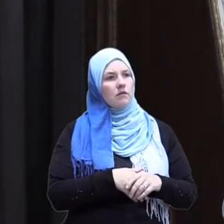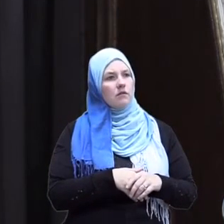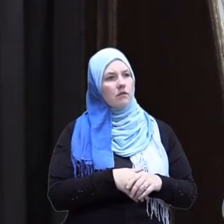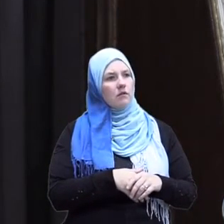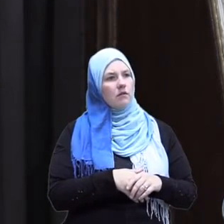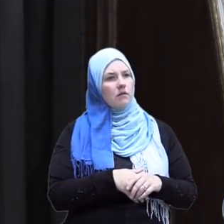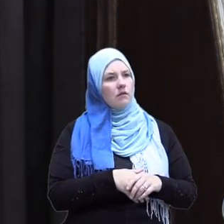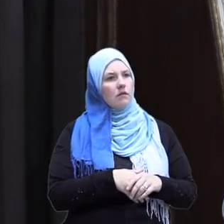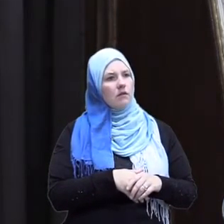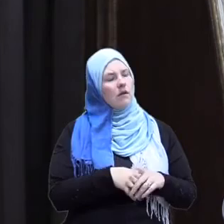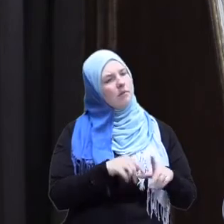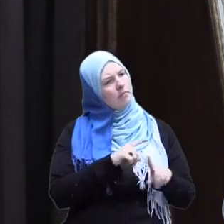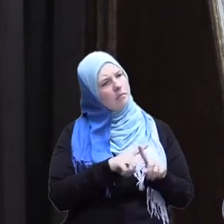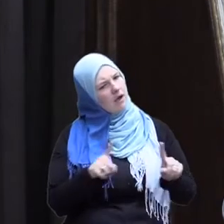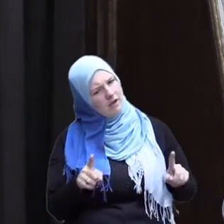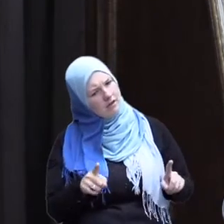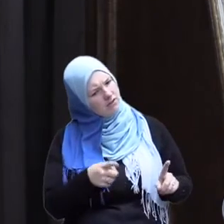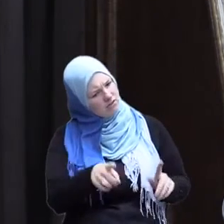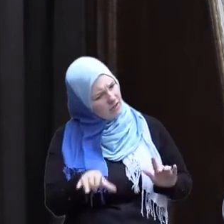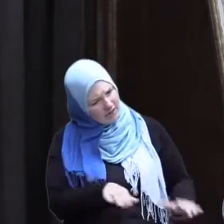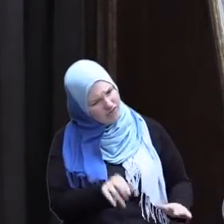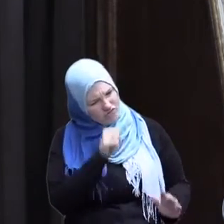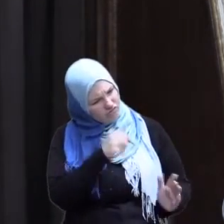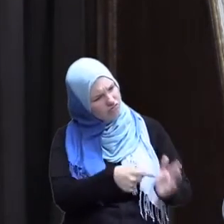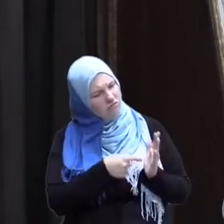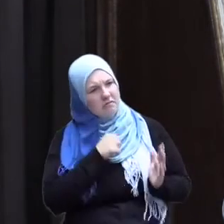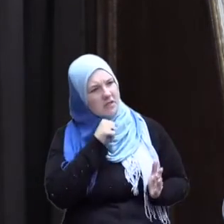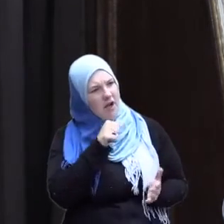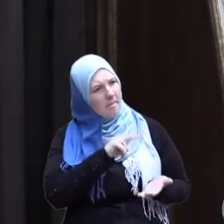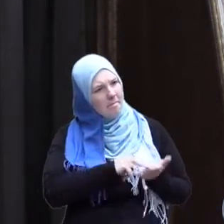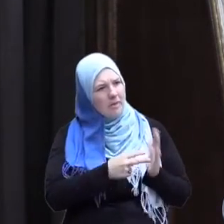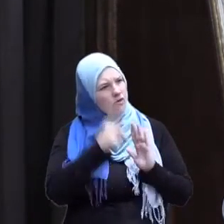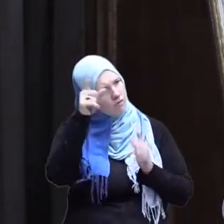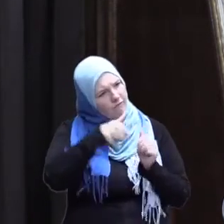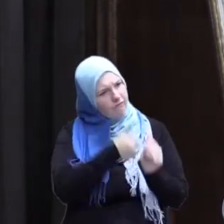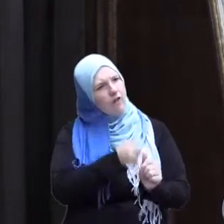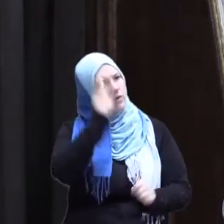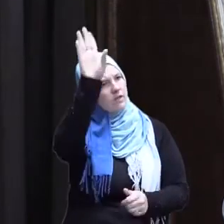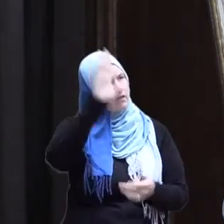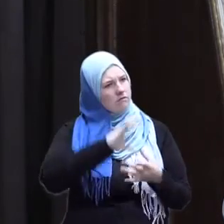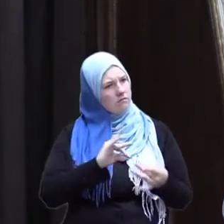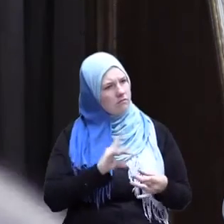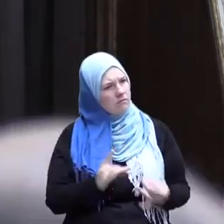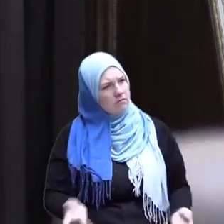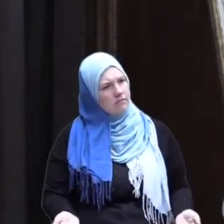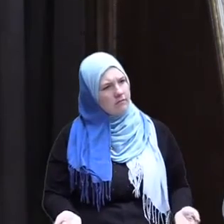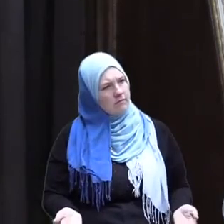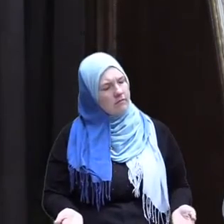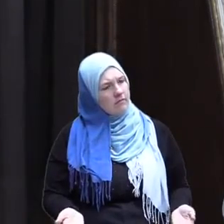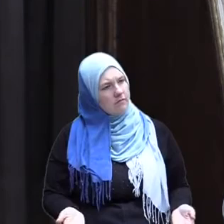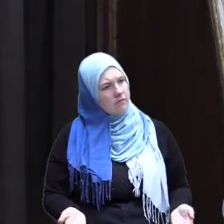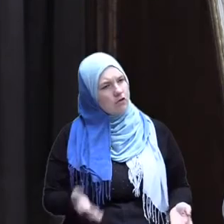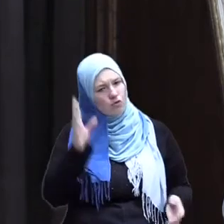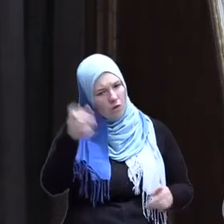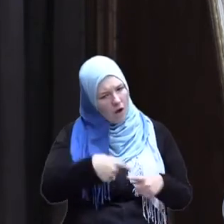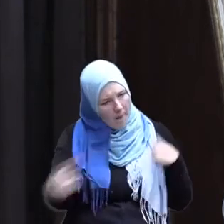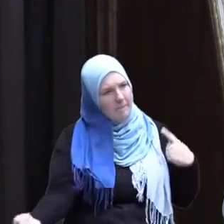you individually? This is the issue. وَكُلُّكُمْ آتِيهِ يَوْمَ الْقِيَامَةِ